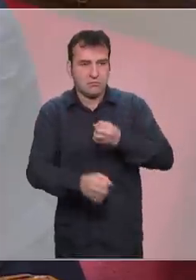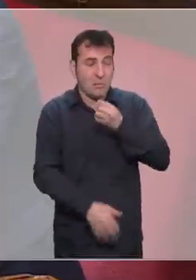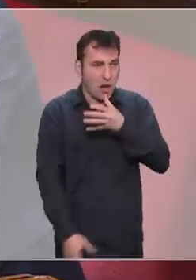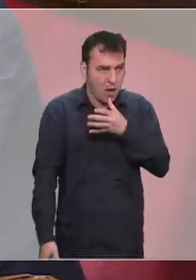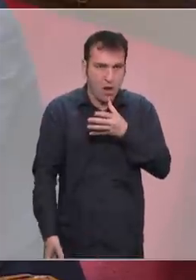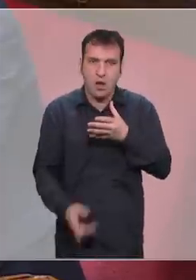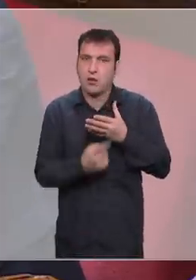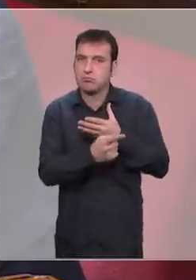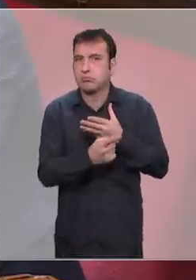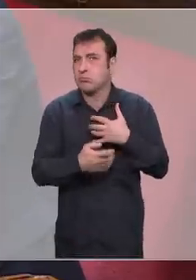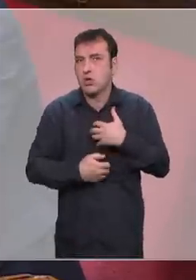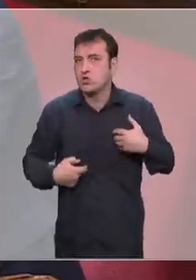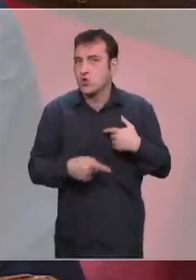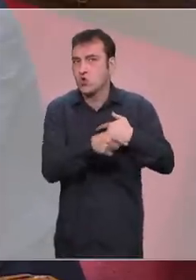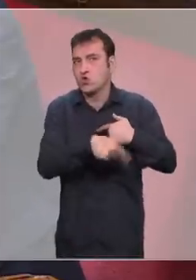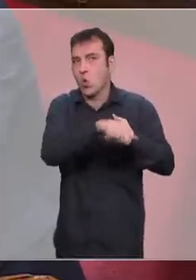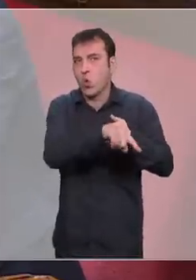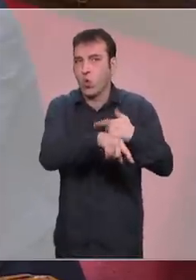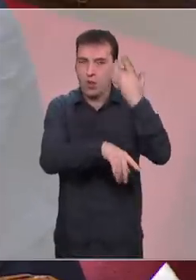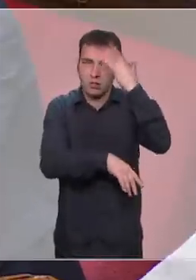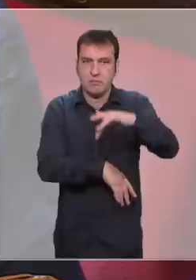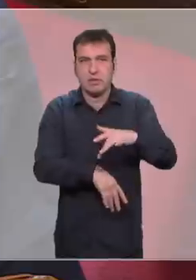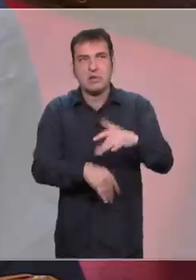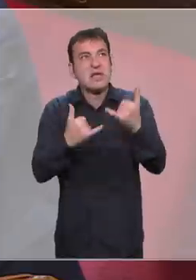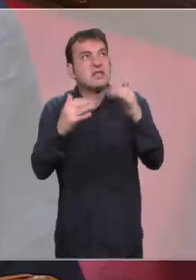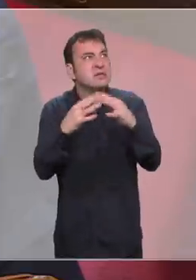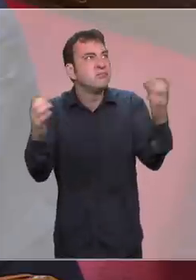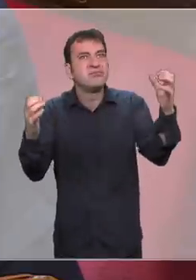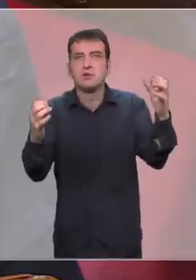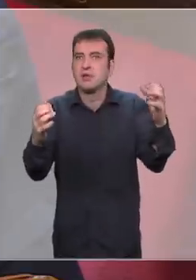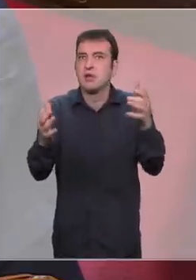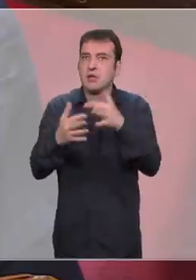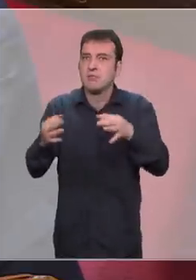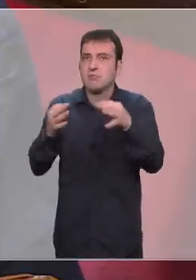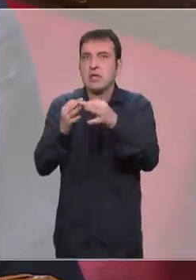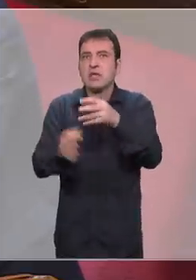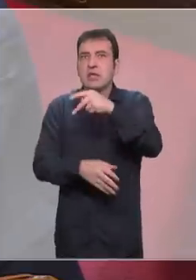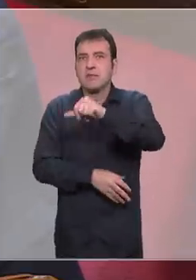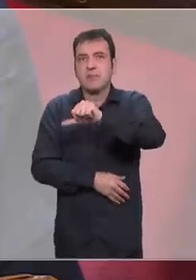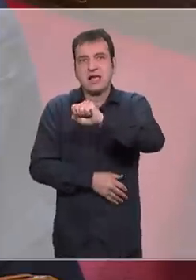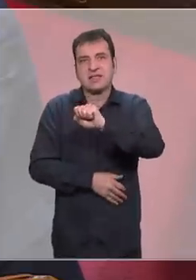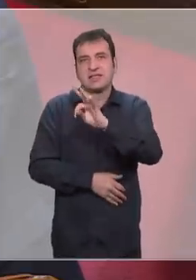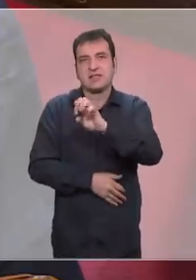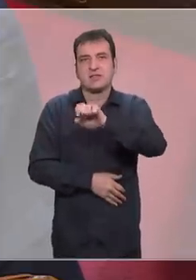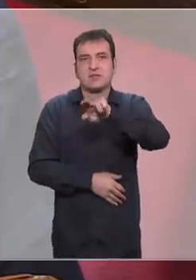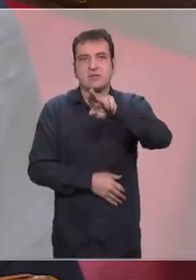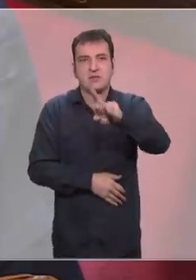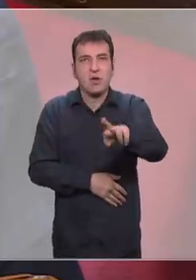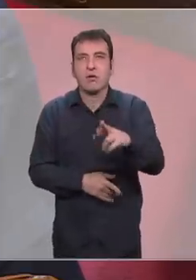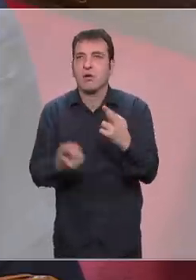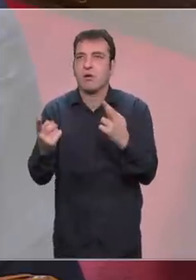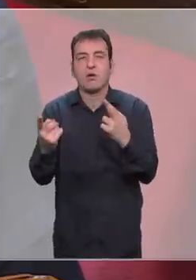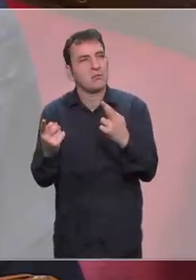l'obscurantisme. Et je ne pensais pas, dans cet hémicycle, dans le pays de Pasteur, dire que l'on a confiance dans la parole de nos scientifiques